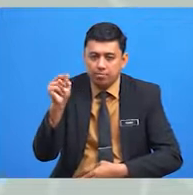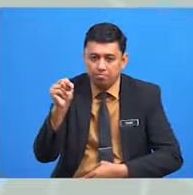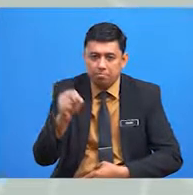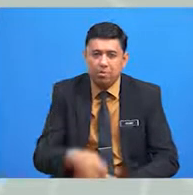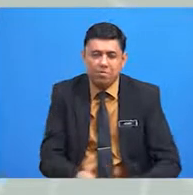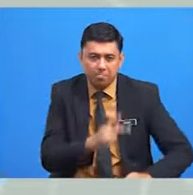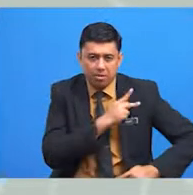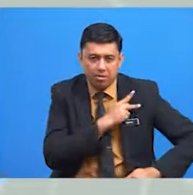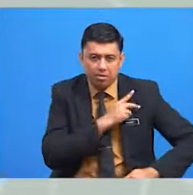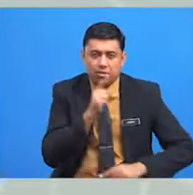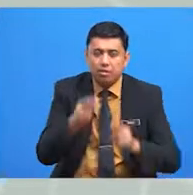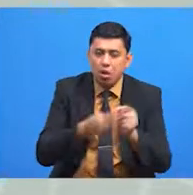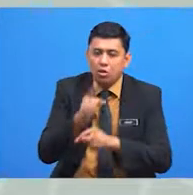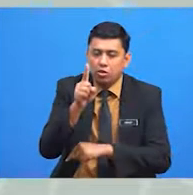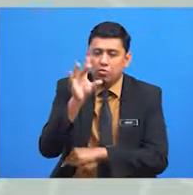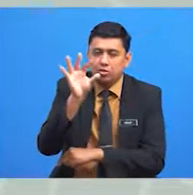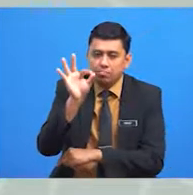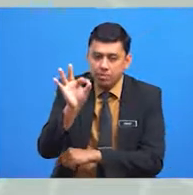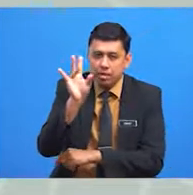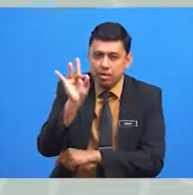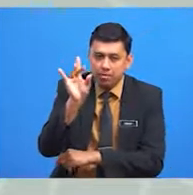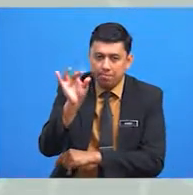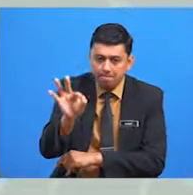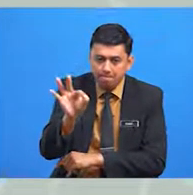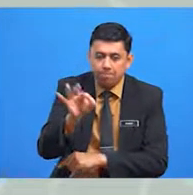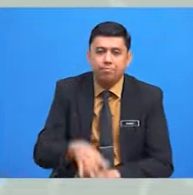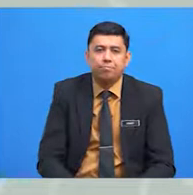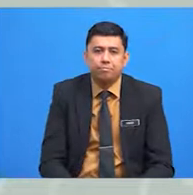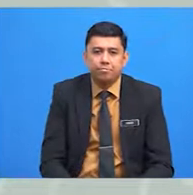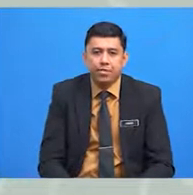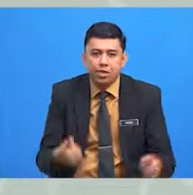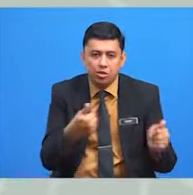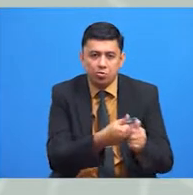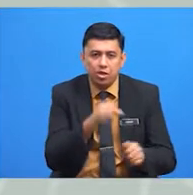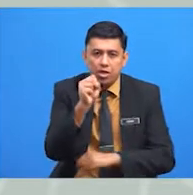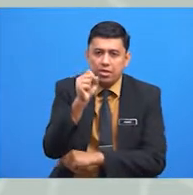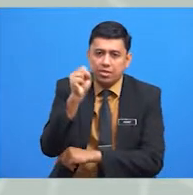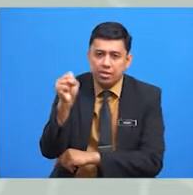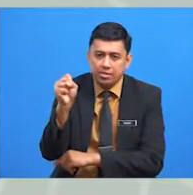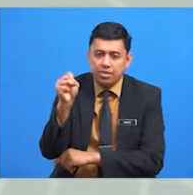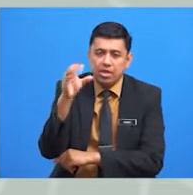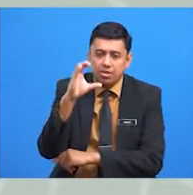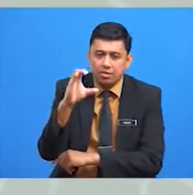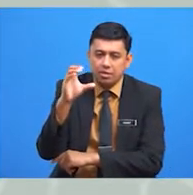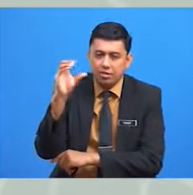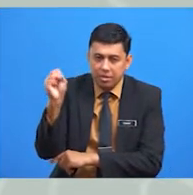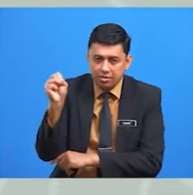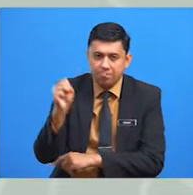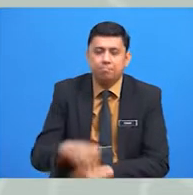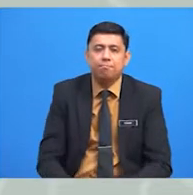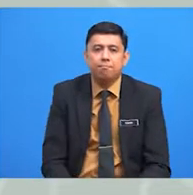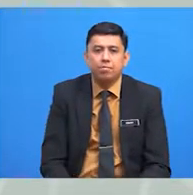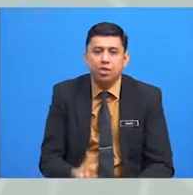1889 dan menyertai The Strait Settlement Civil Service. Sumbangan